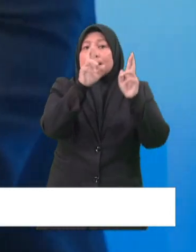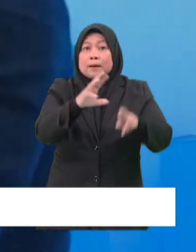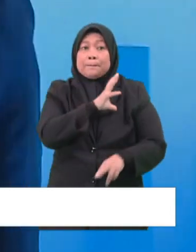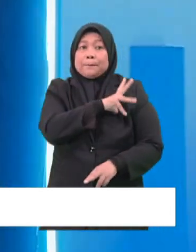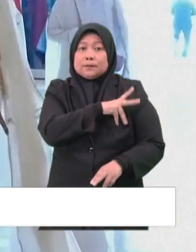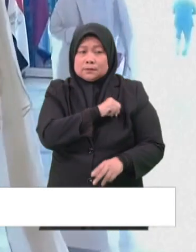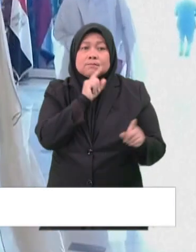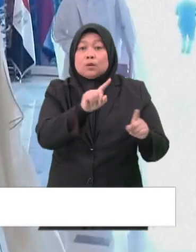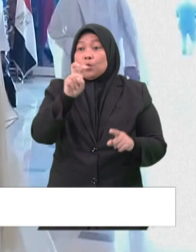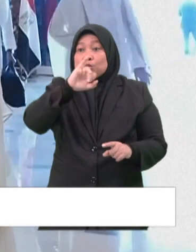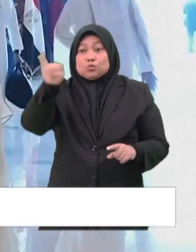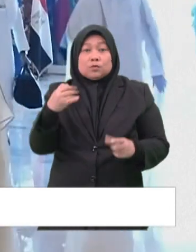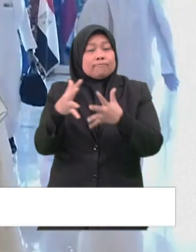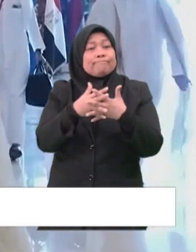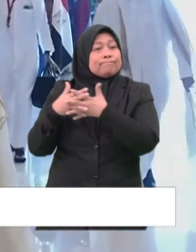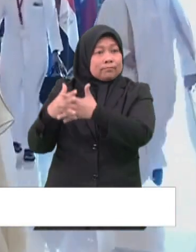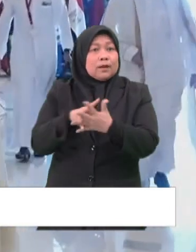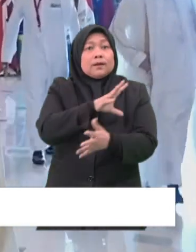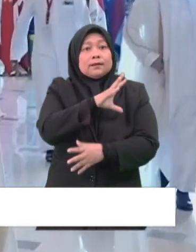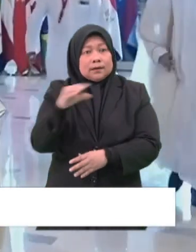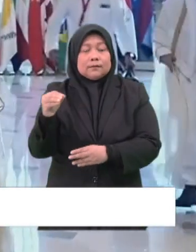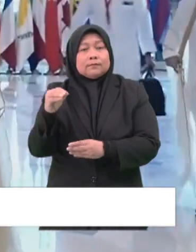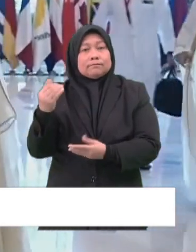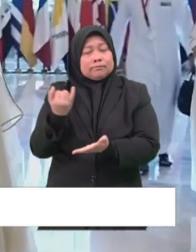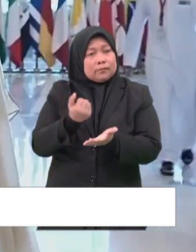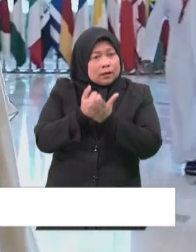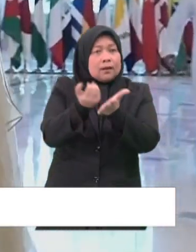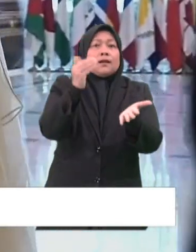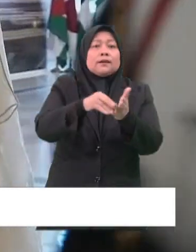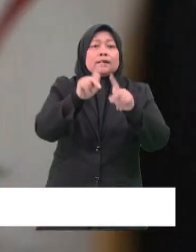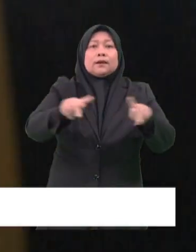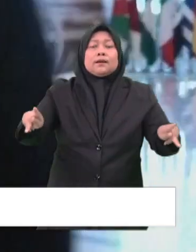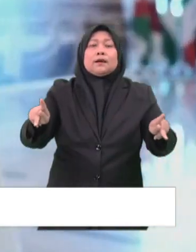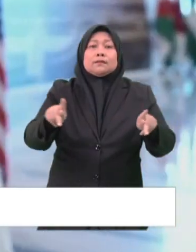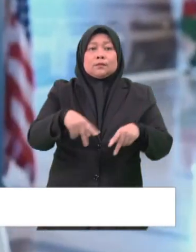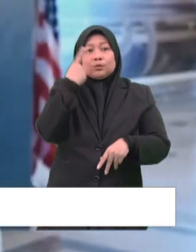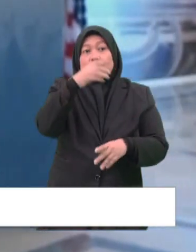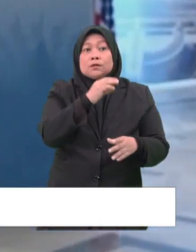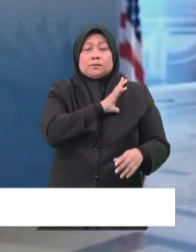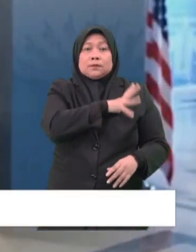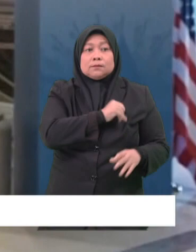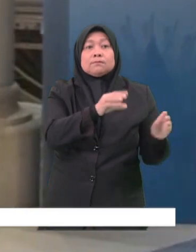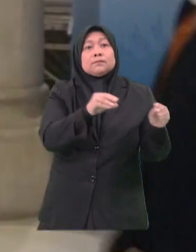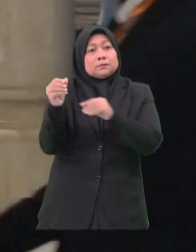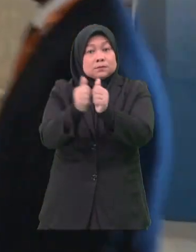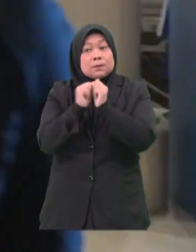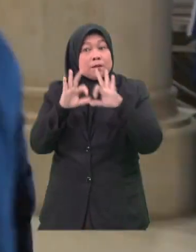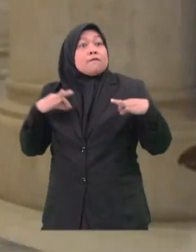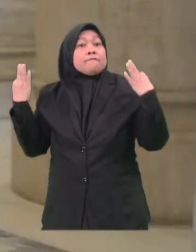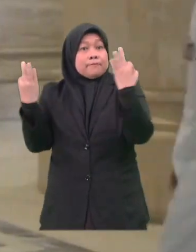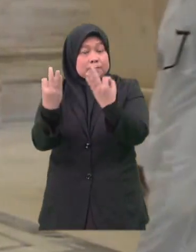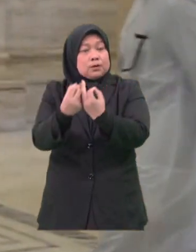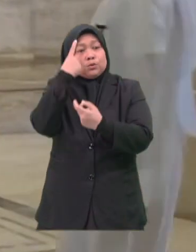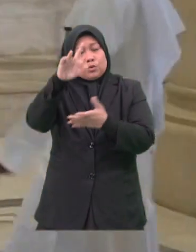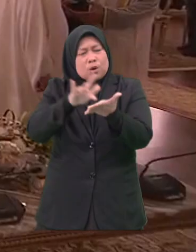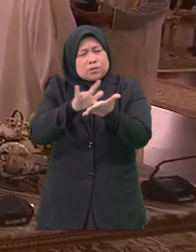berjumlah 20 juta dolar Amerika selain inisiatif membawa kira-kira 1000 kanak-kanak Palestin dari semenanju Gaza bersama keluarga mereka